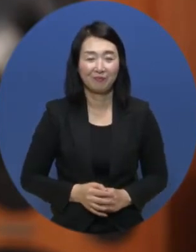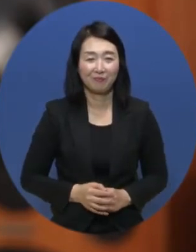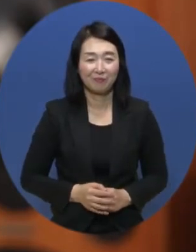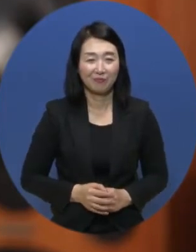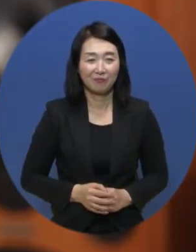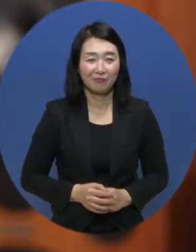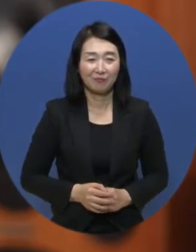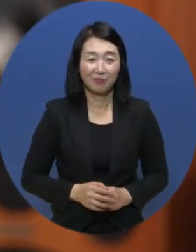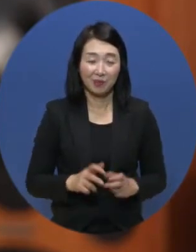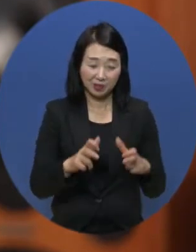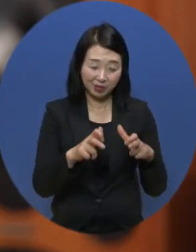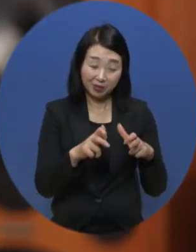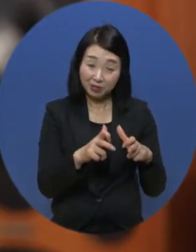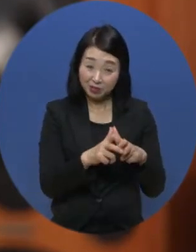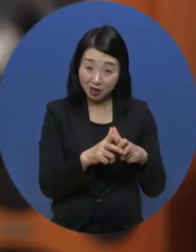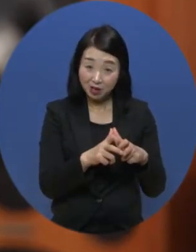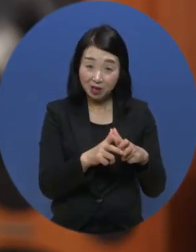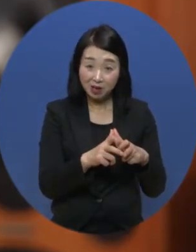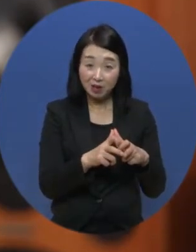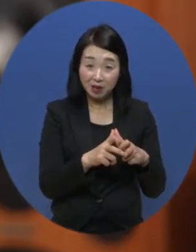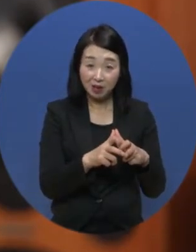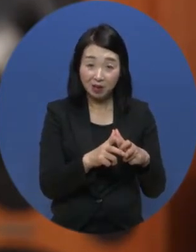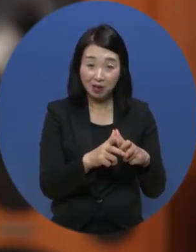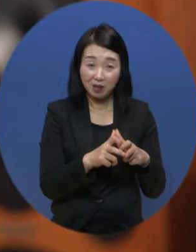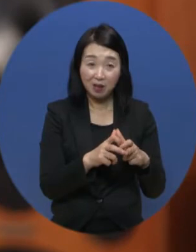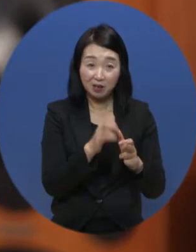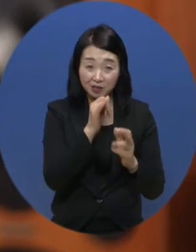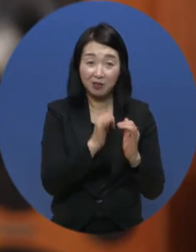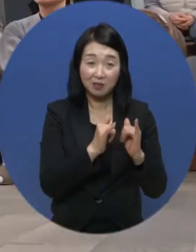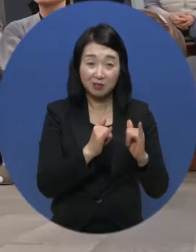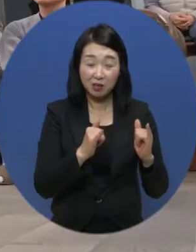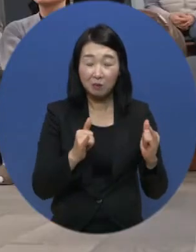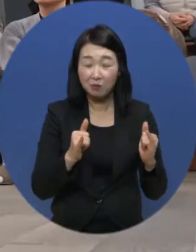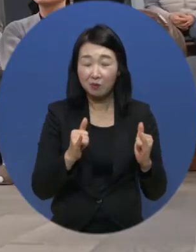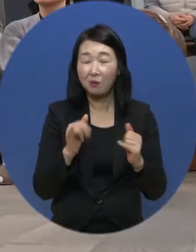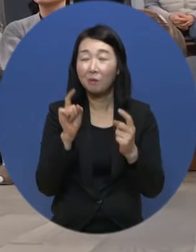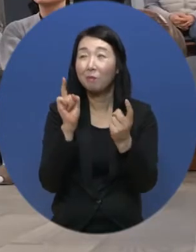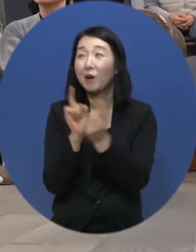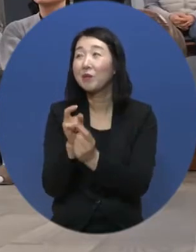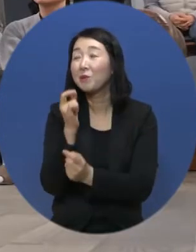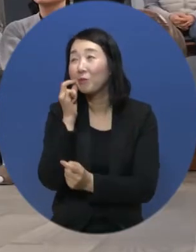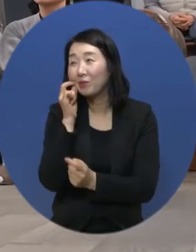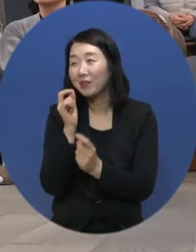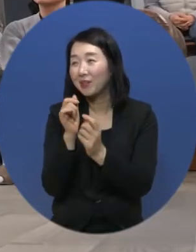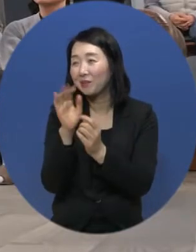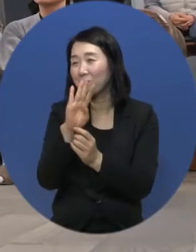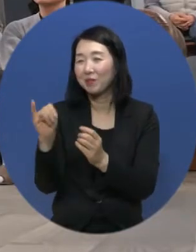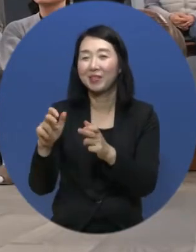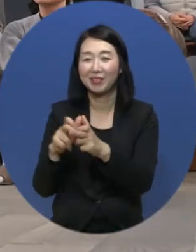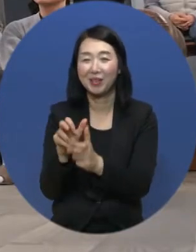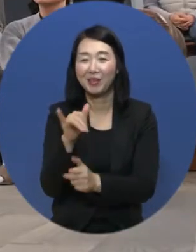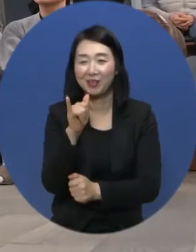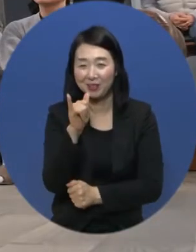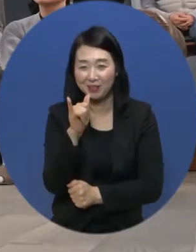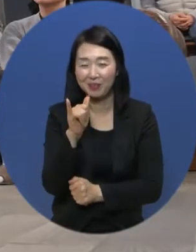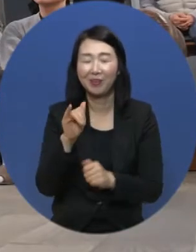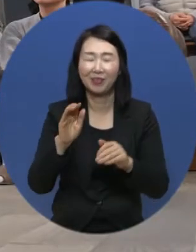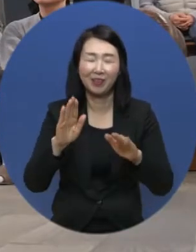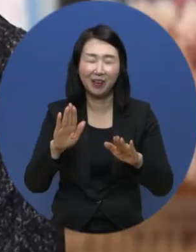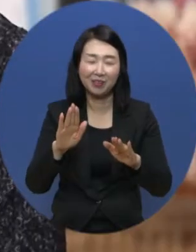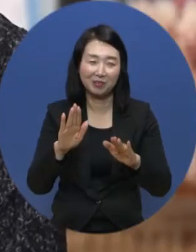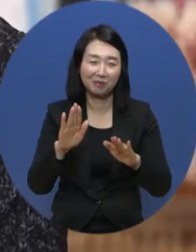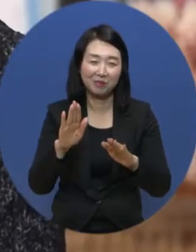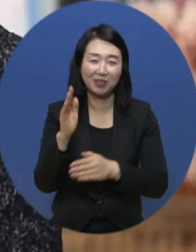장애를 가진 사람들을 주변에서 쉽게 만나지 못하는 많은 분들에게 제가 오늘 짧게나마 이렇게 전해드린